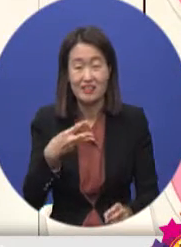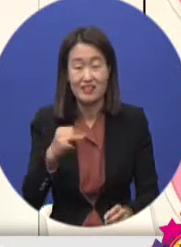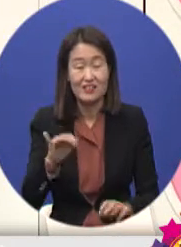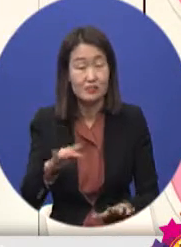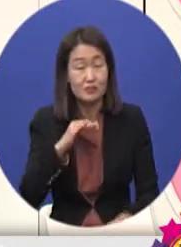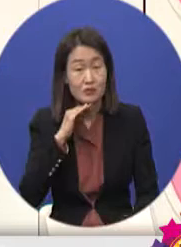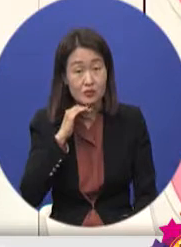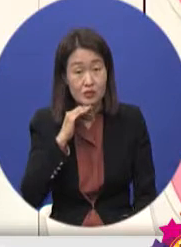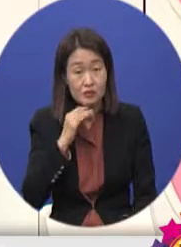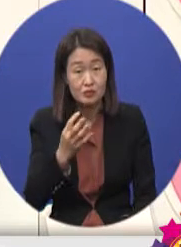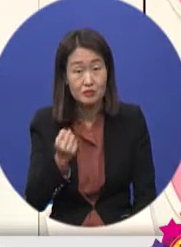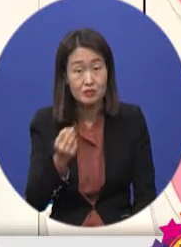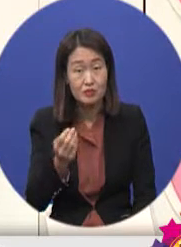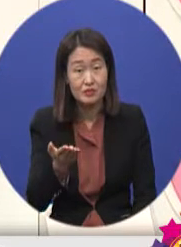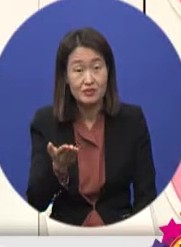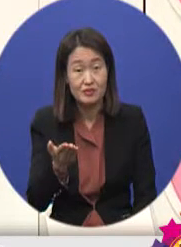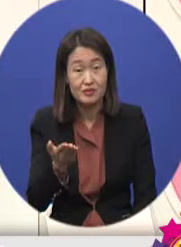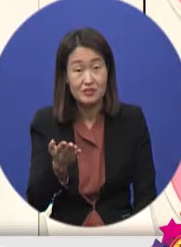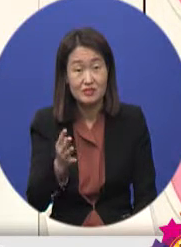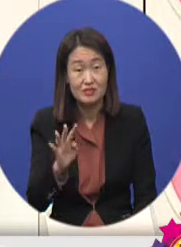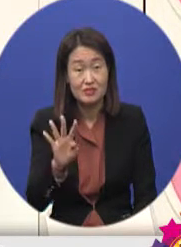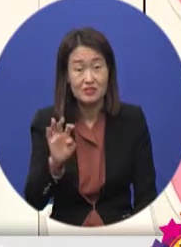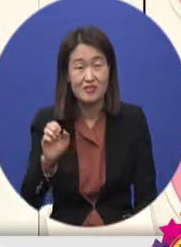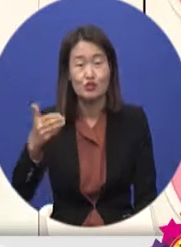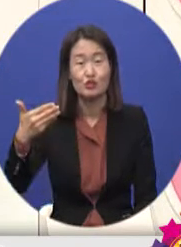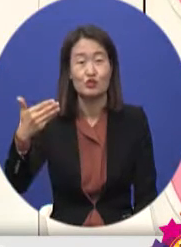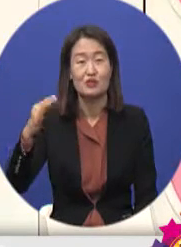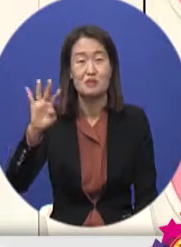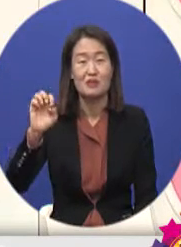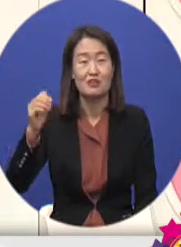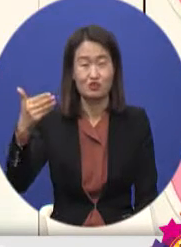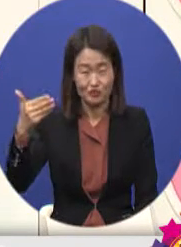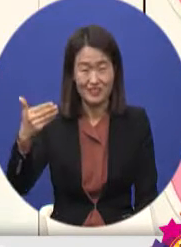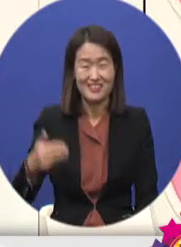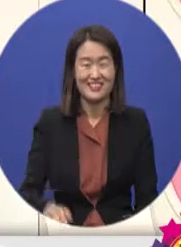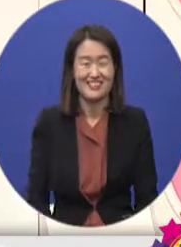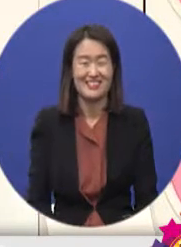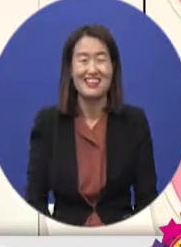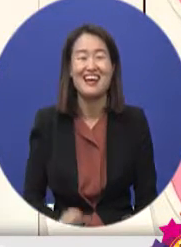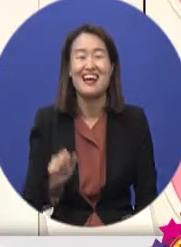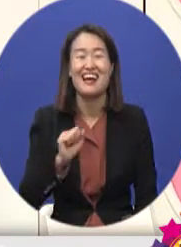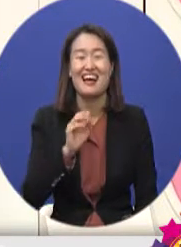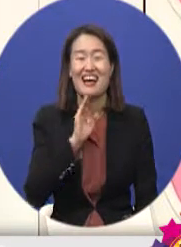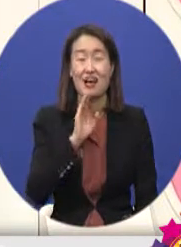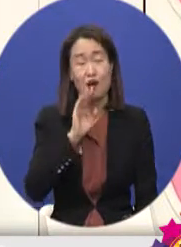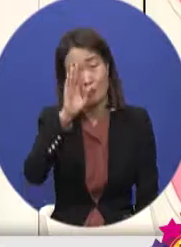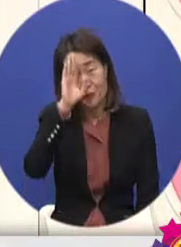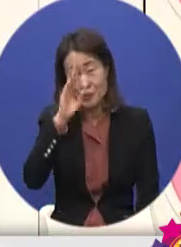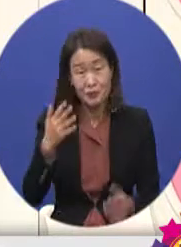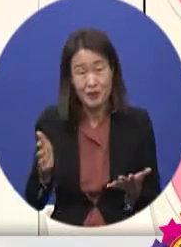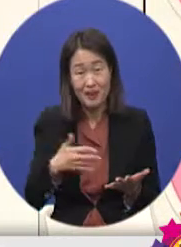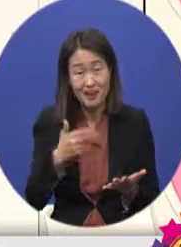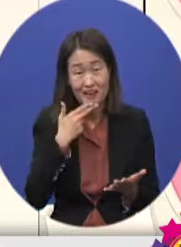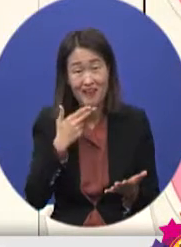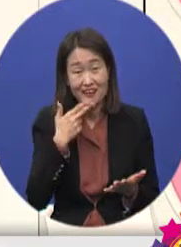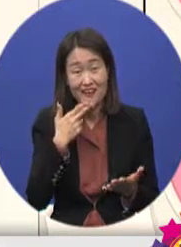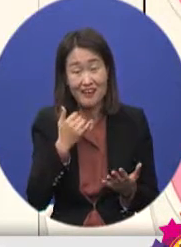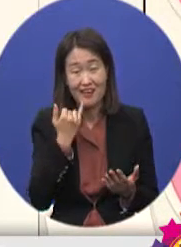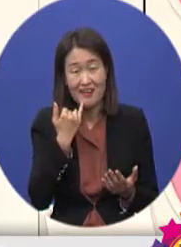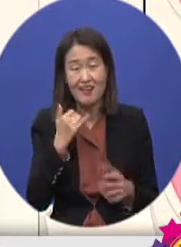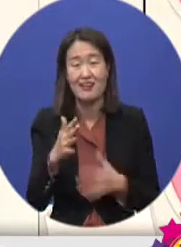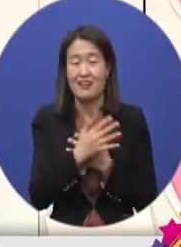미안하지만 몇 학년이세요? 네, 4학년 후반이에요. 그렇구나. 어디 아프신 네. 데는 없으시고요?